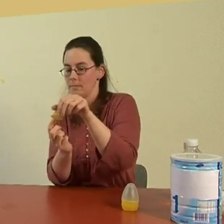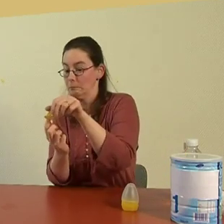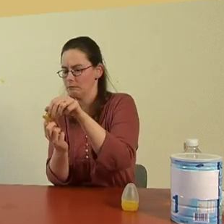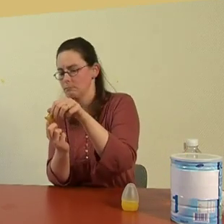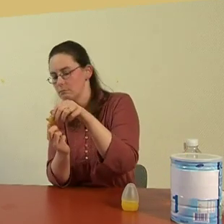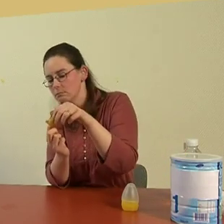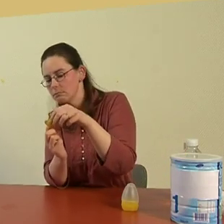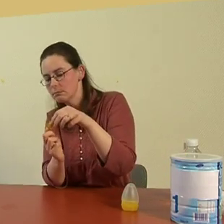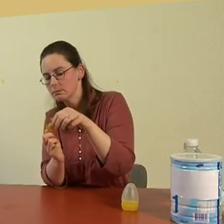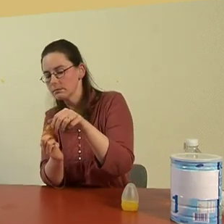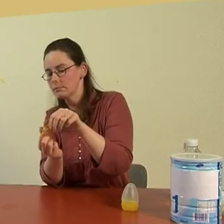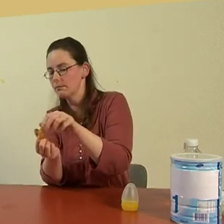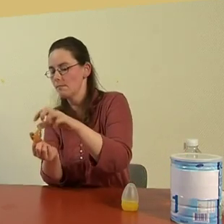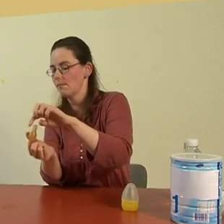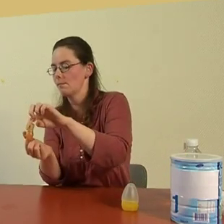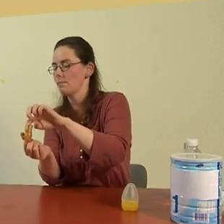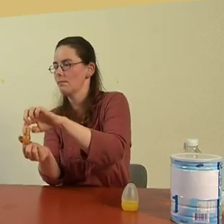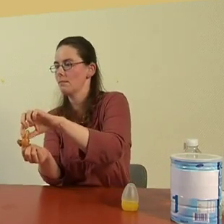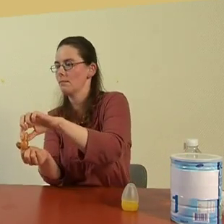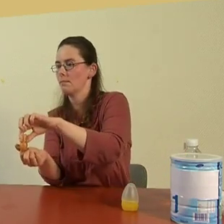On va le voir là.